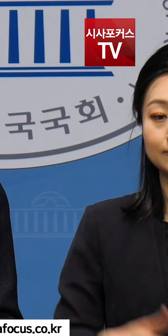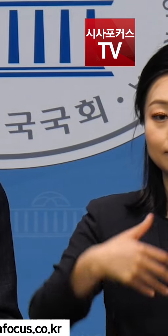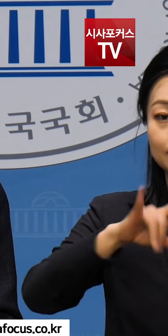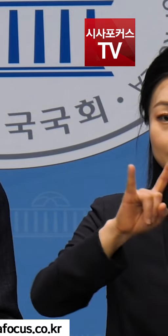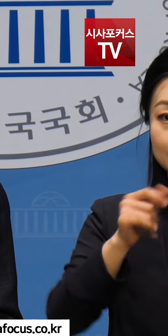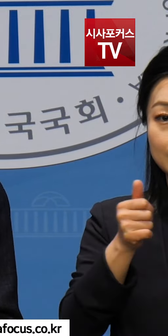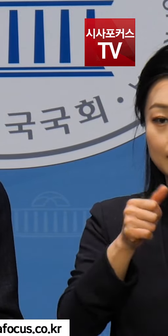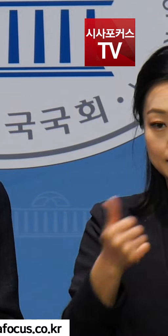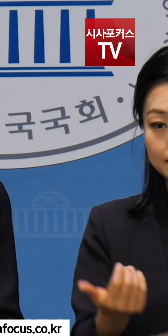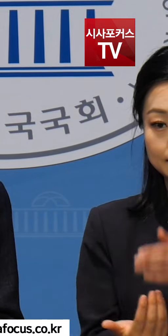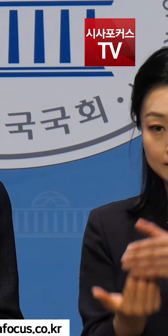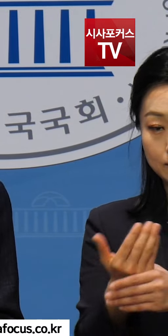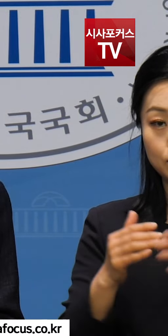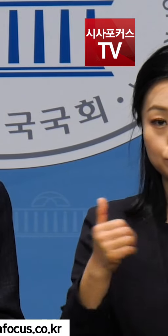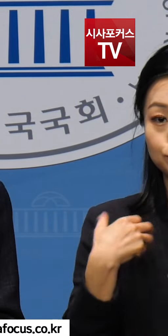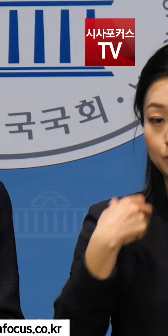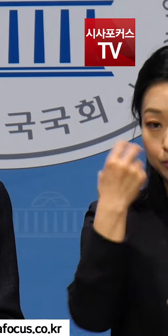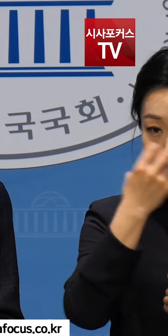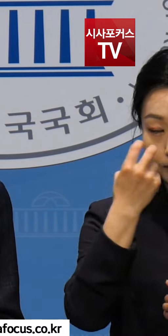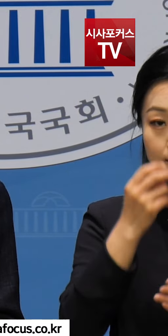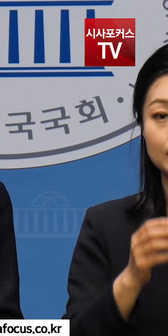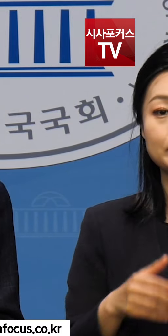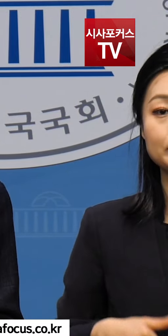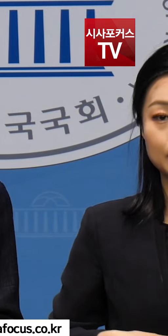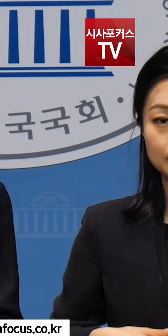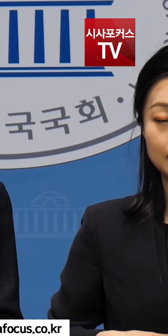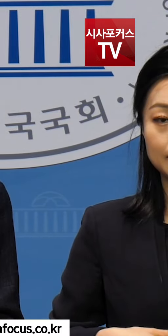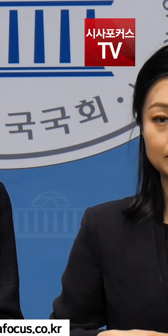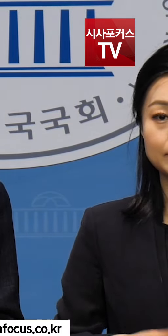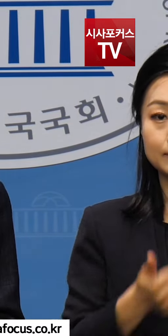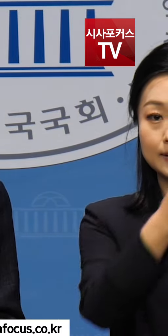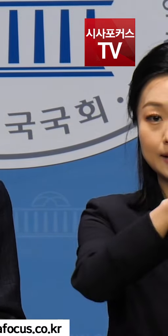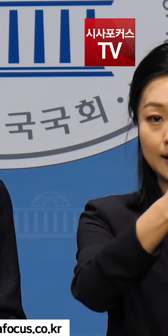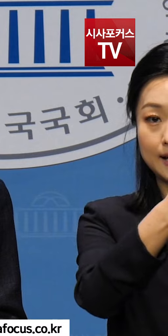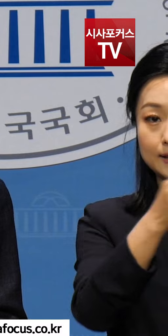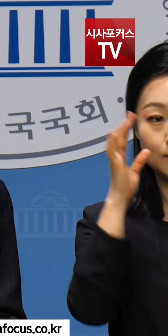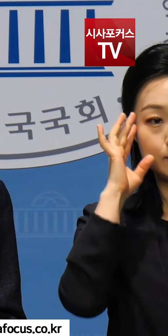최혜병 사건 국정조사로 풀어내자 한동훈 대표는 동의하라.